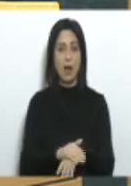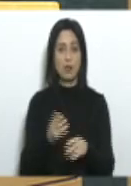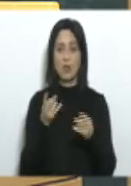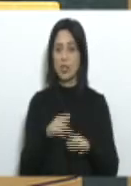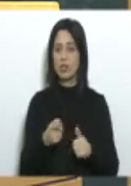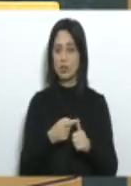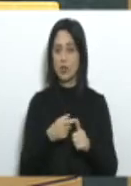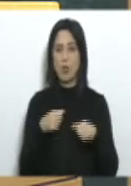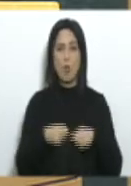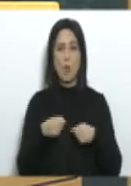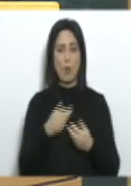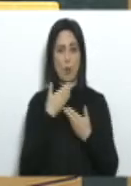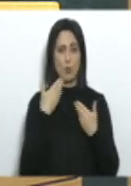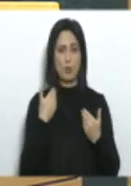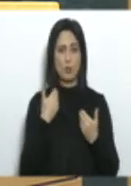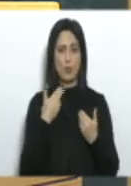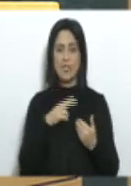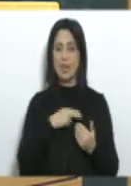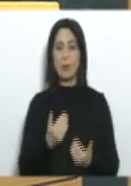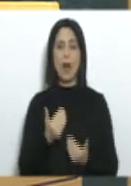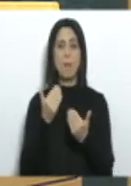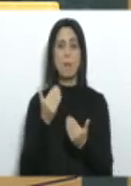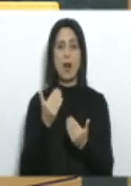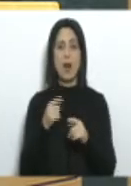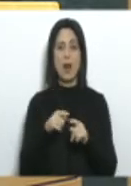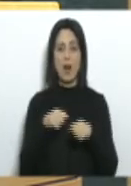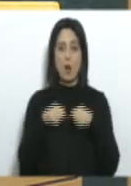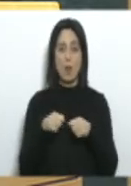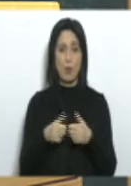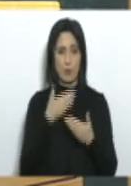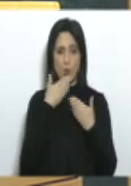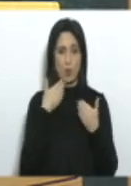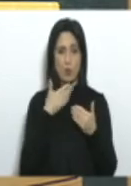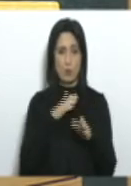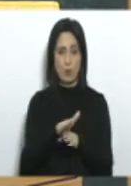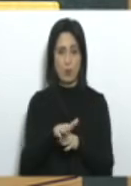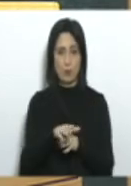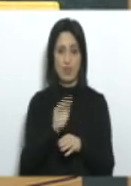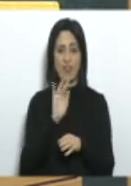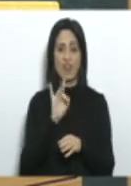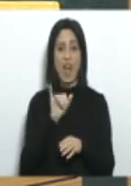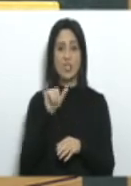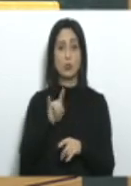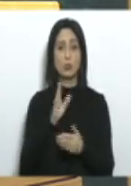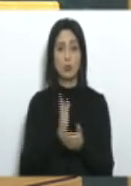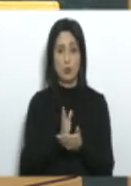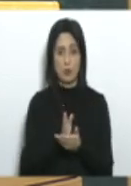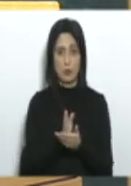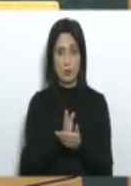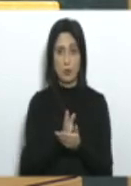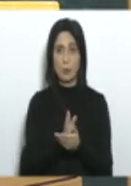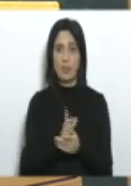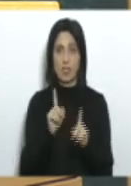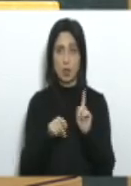რჩებოდნენ იმ გარკვეული საპარლამენტო ბერკეტების გარეშე, რაც ფრაქციებს გააჩნიათ და